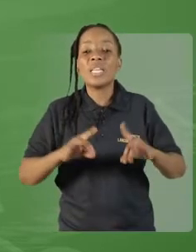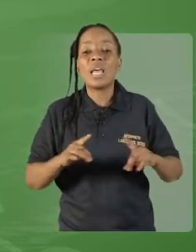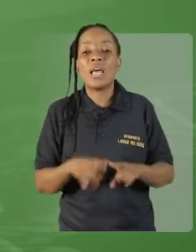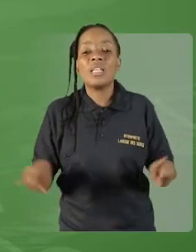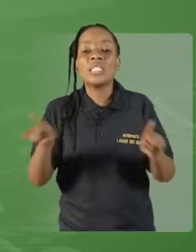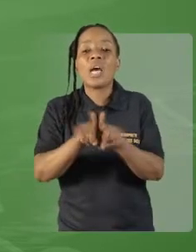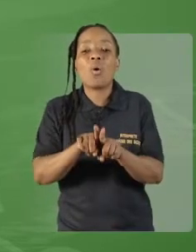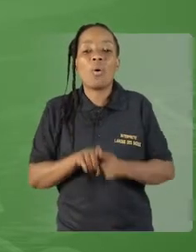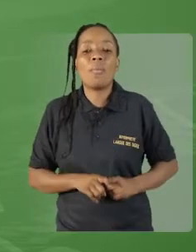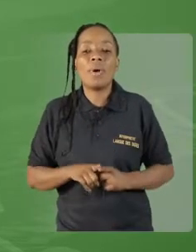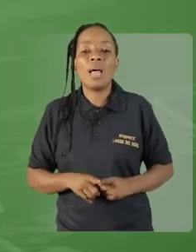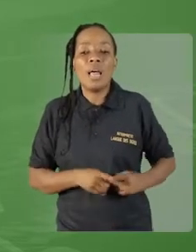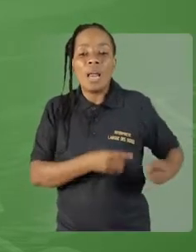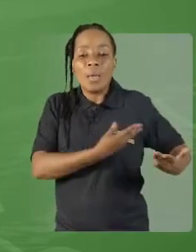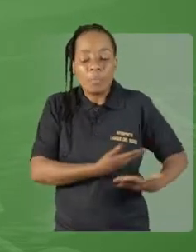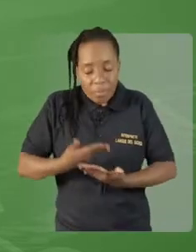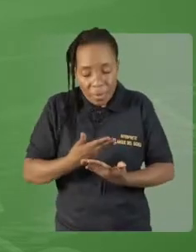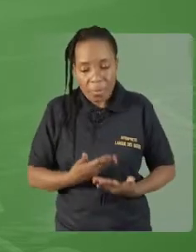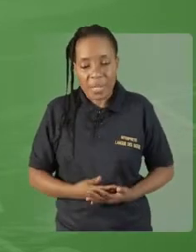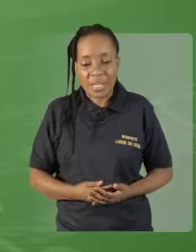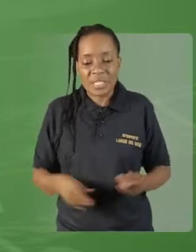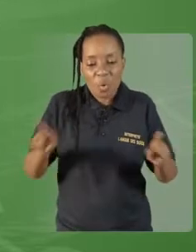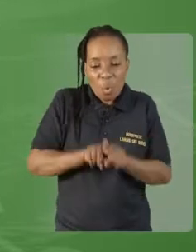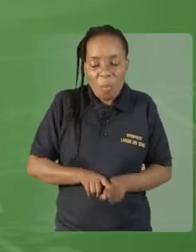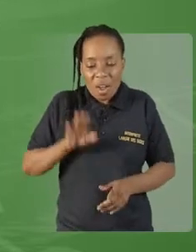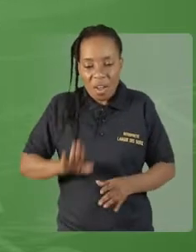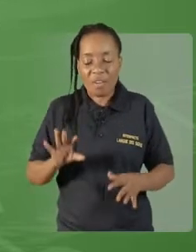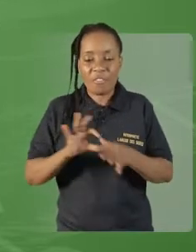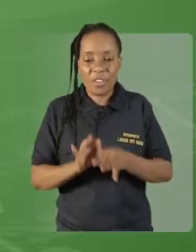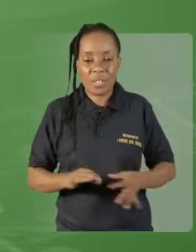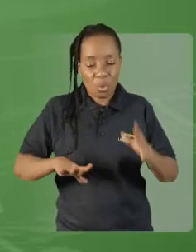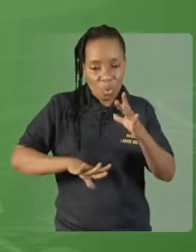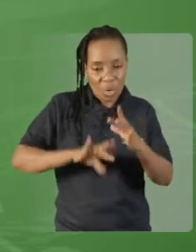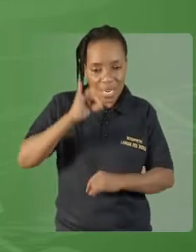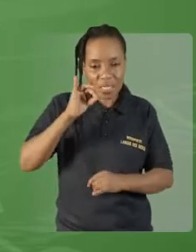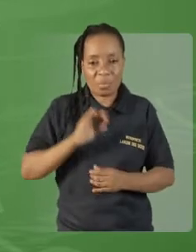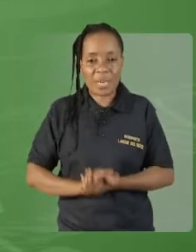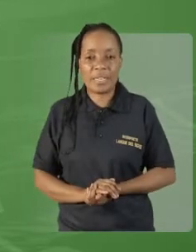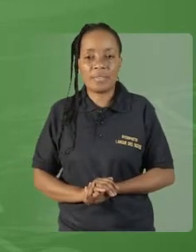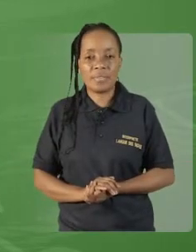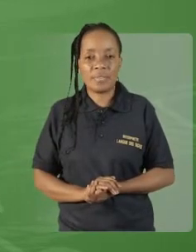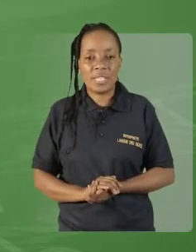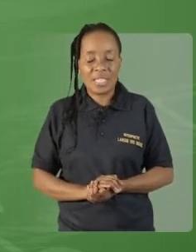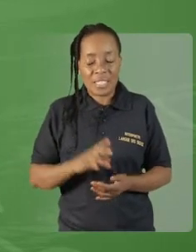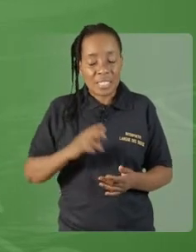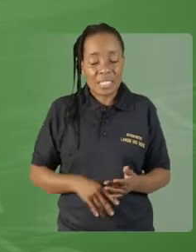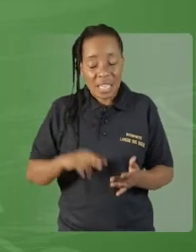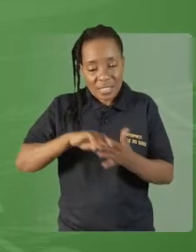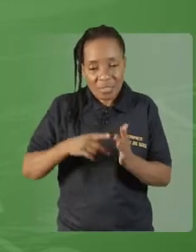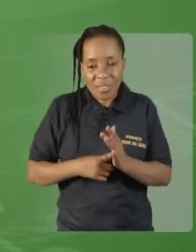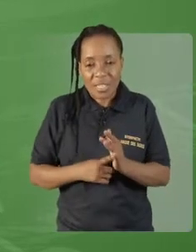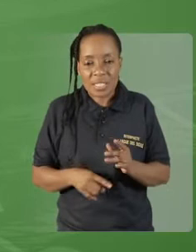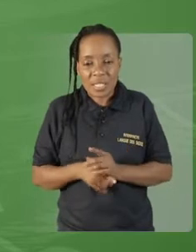l'esprit, c'est-à-dire le balbutiement de l'esprit qui a tâtonné depuis